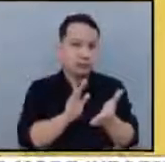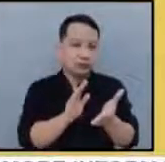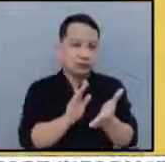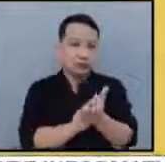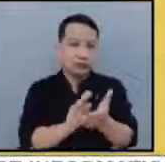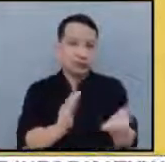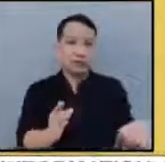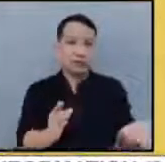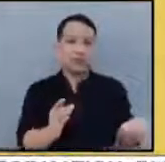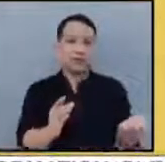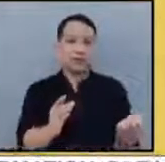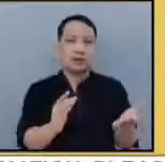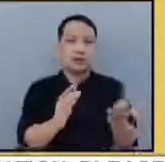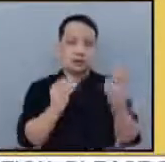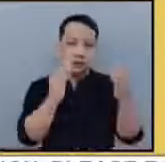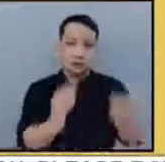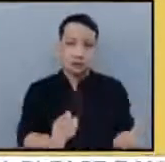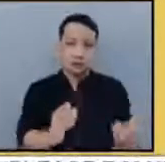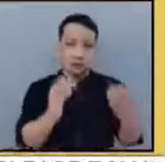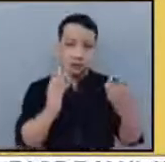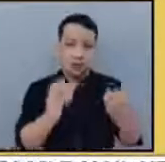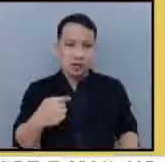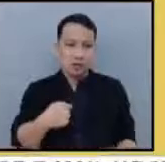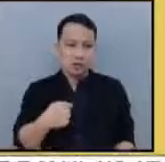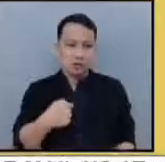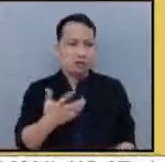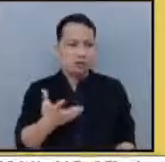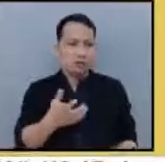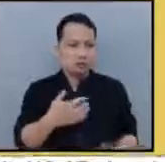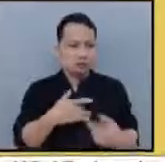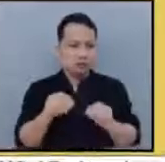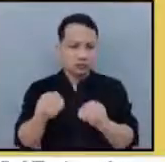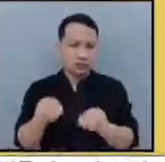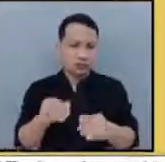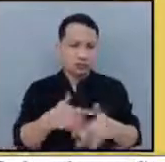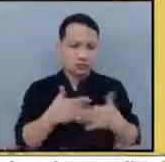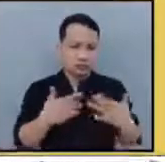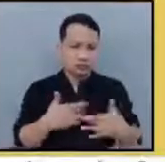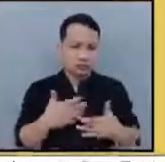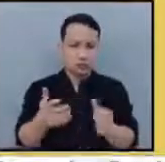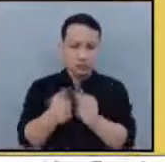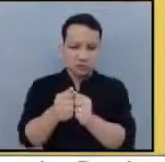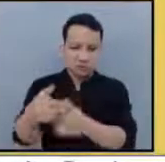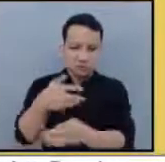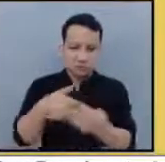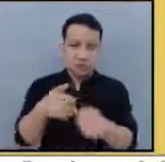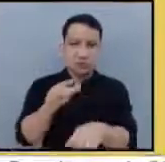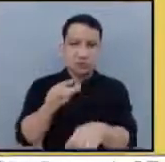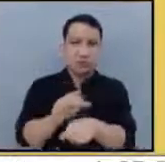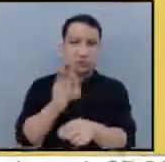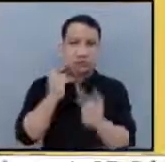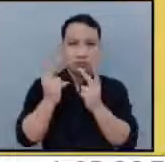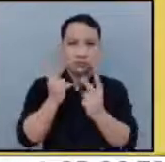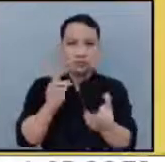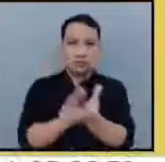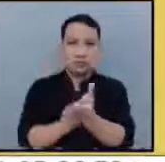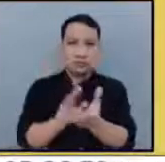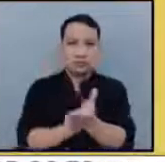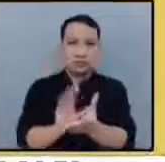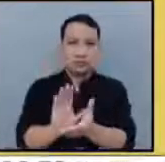vocation. When I was a child, I used to go with other young people in our church, visiting schools,